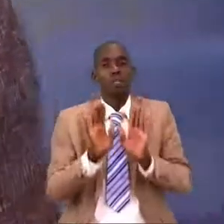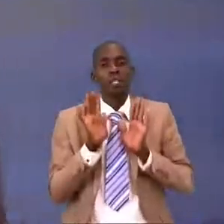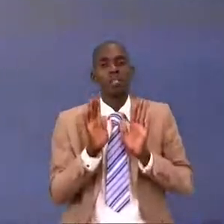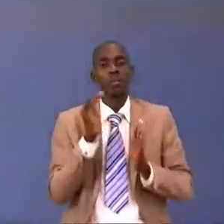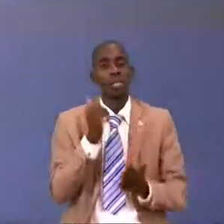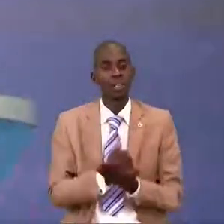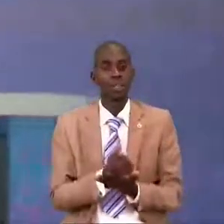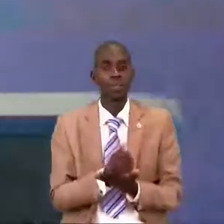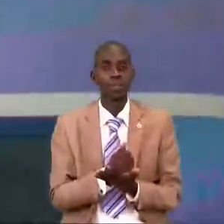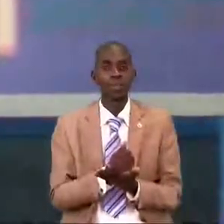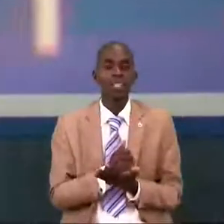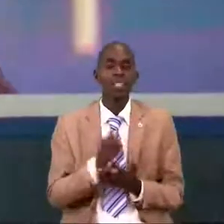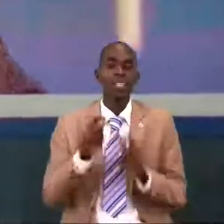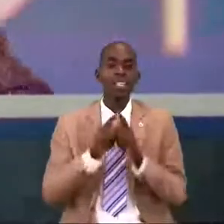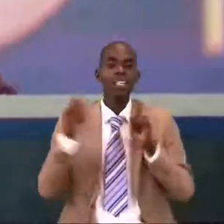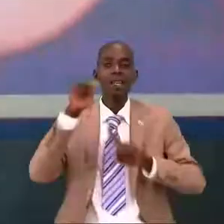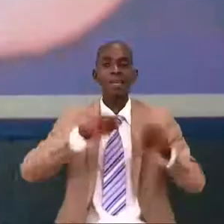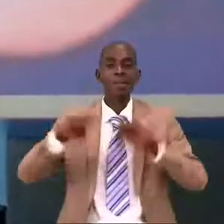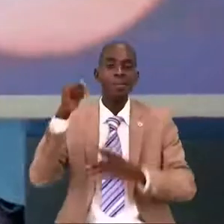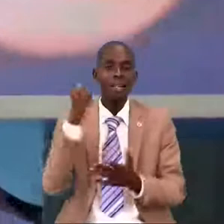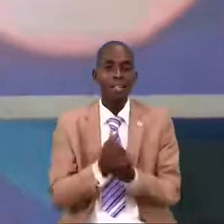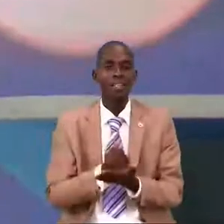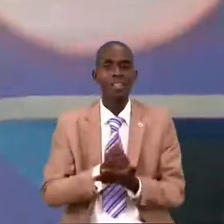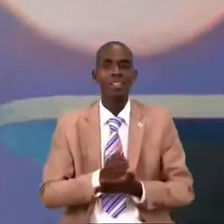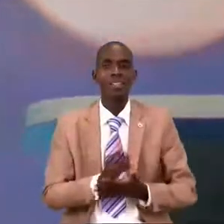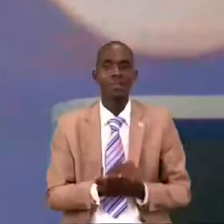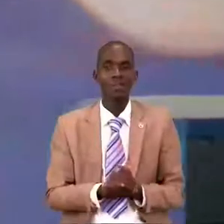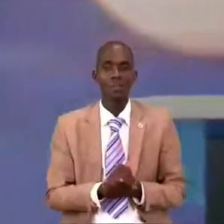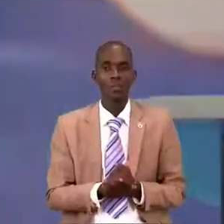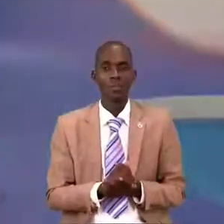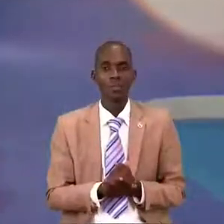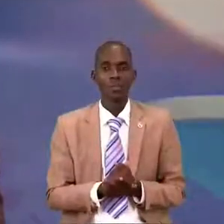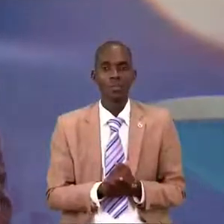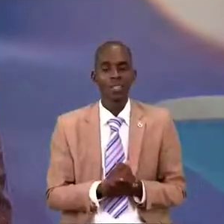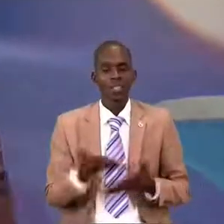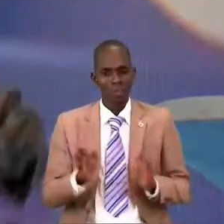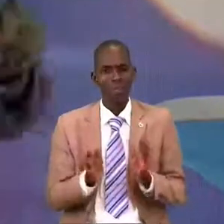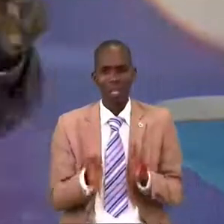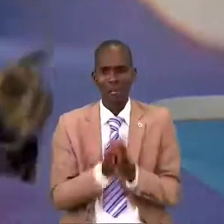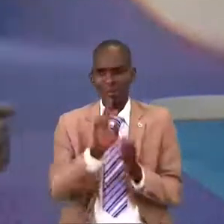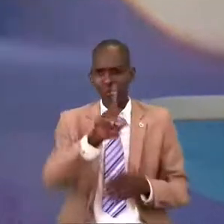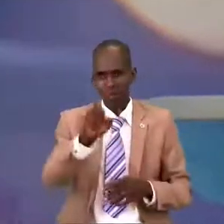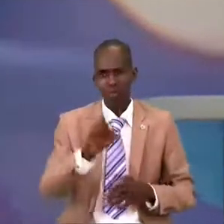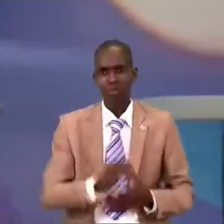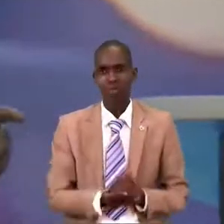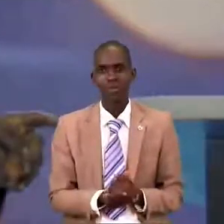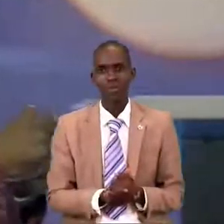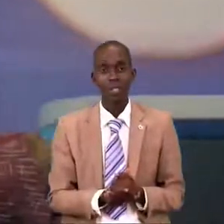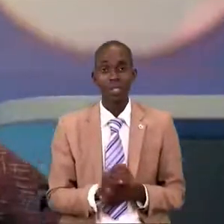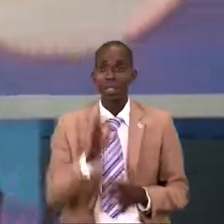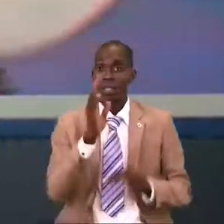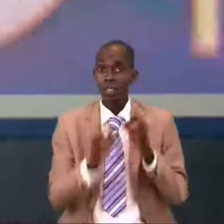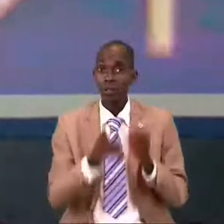Je vais vous poser une question. Si vous n'aviez pas peur que quelqu'un va dire quelque chose,